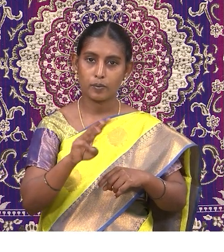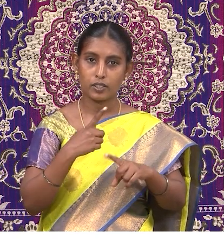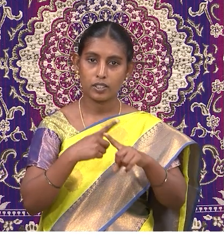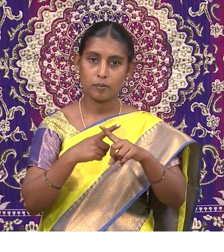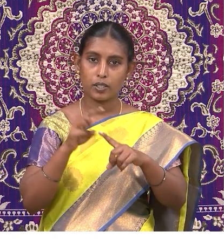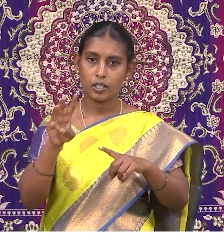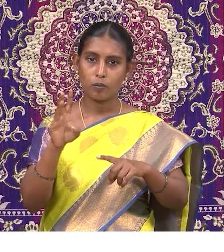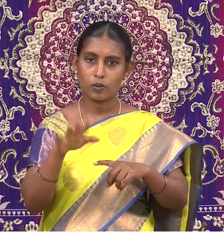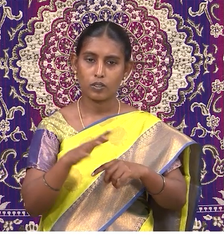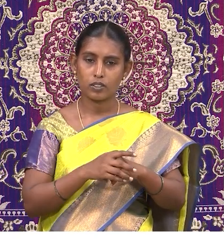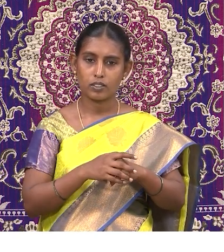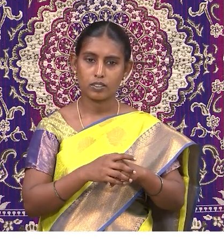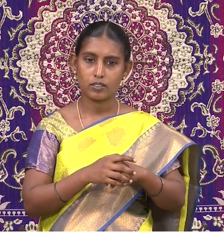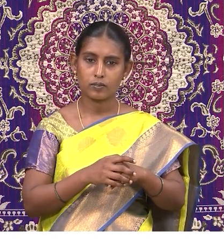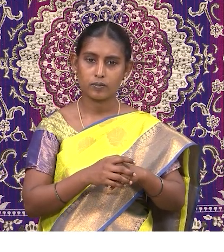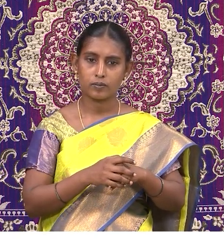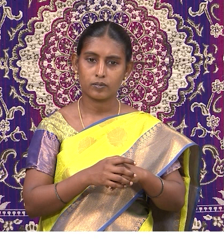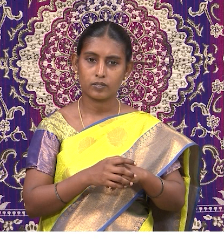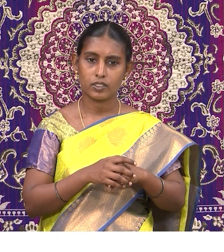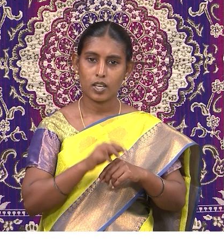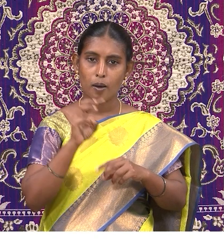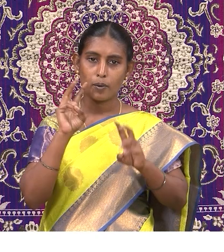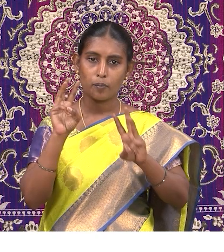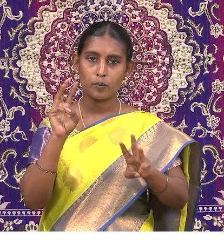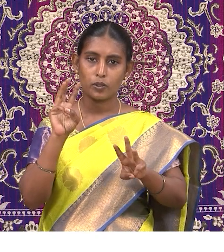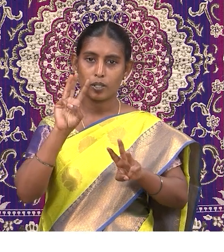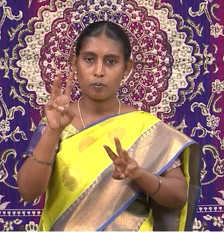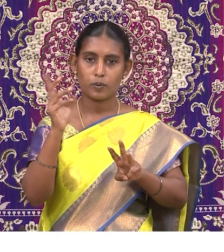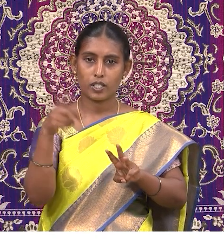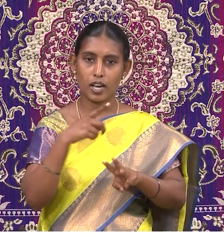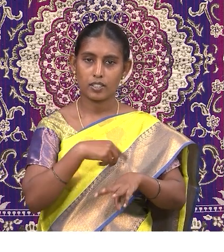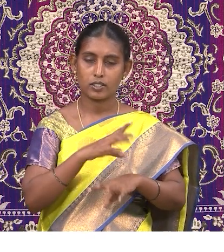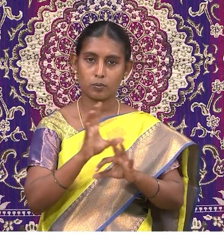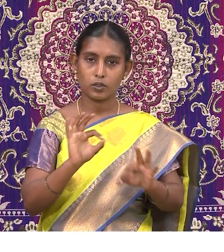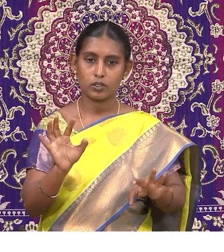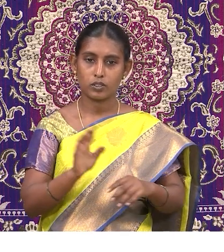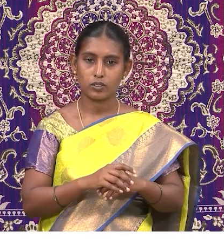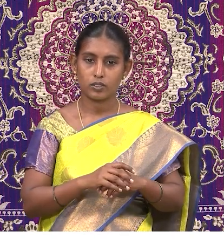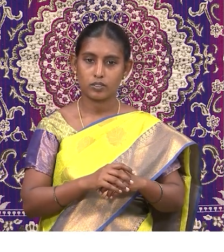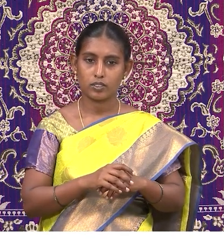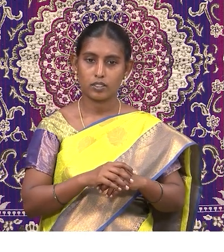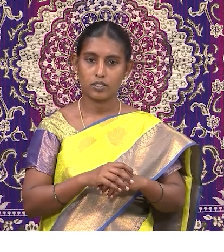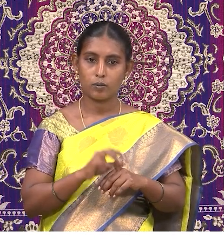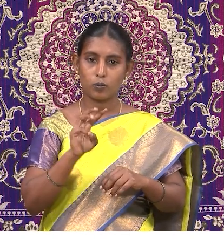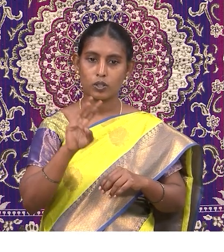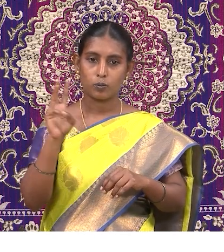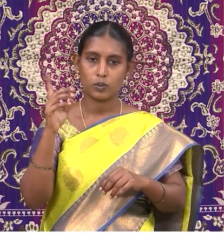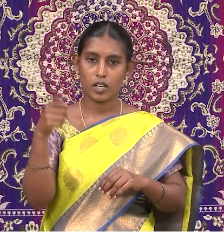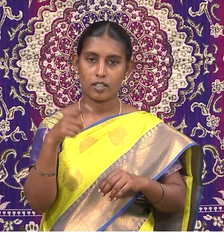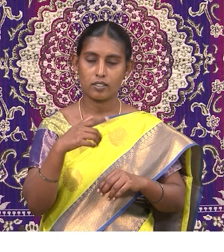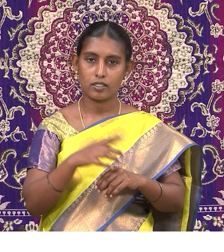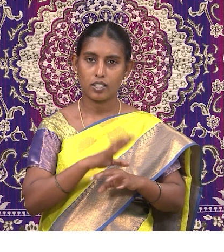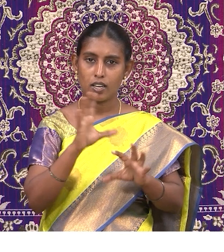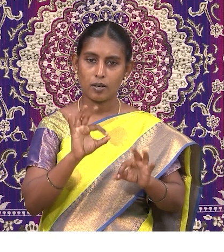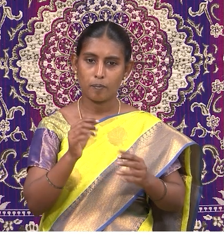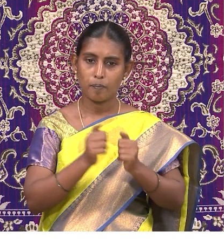5/3 × 3 இருக்குது இல்லையா, அப்போது அந்த 2 நம்ம கேன்சல் பண்ண முடியுமா? பண்ணியாச்சு, 3 கேன்சல் பண்ணியாச்சு. போக